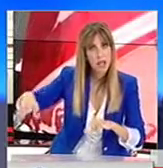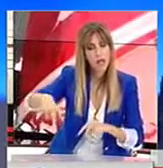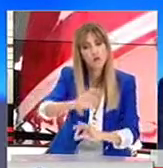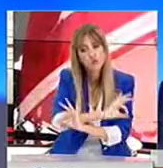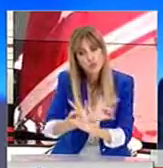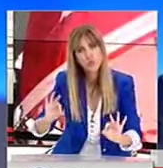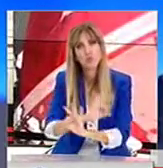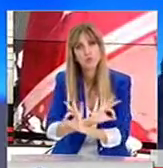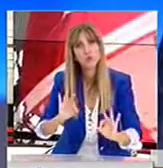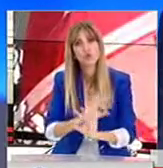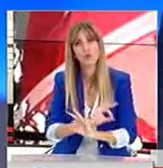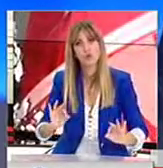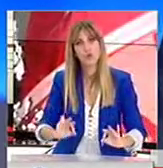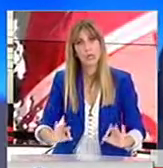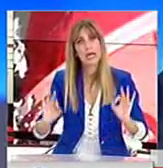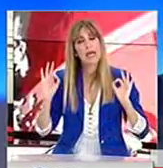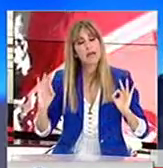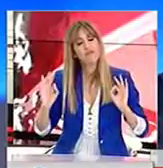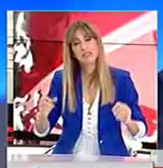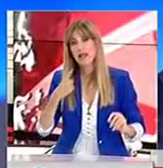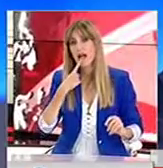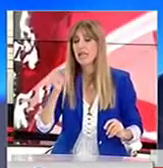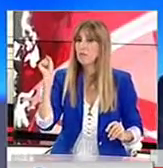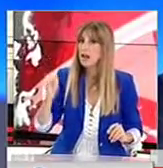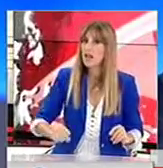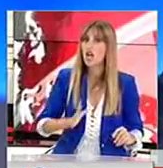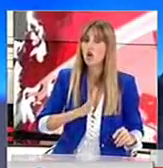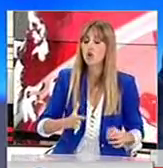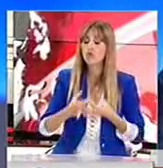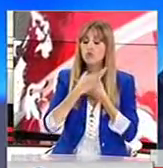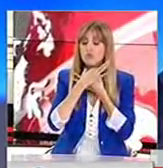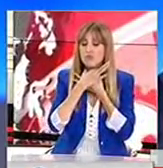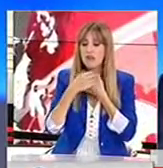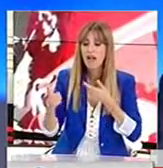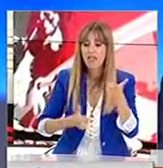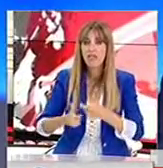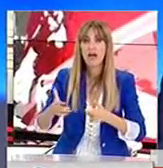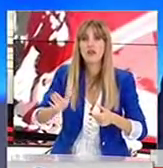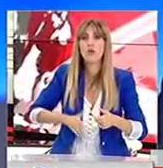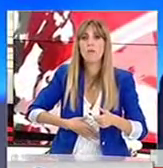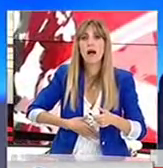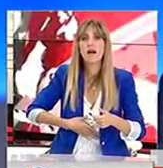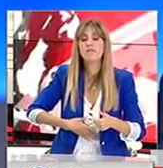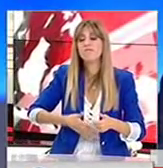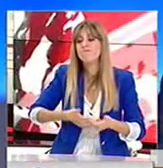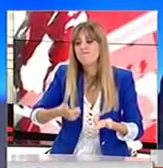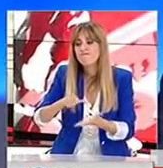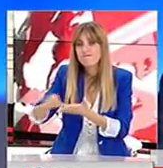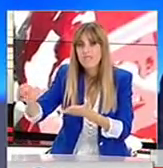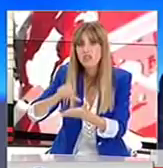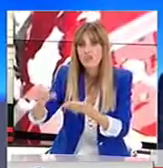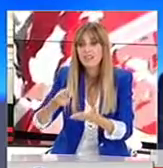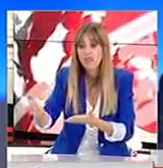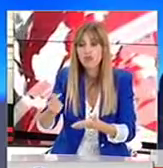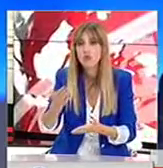πώς τεχνητά θα διευκολύνουμε τις τράπεζες, αλλά πώς οι τράπεζες θα διευκολύνουν την ελληνική οικονομία. Και